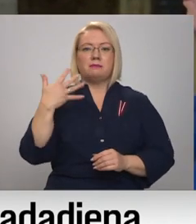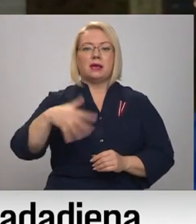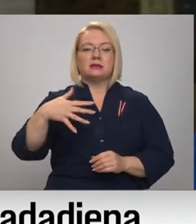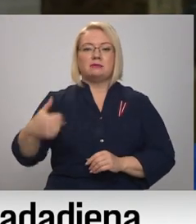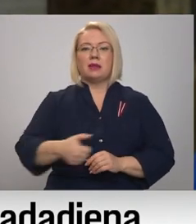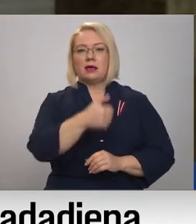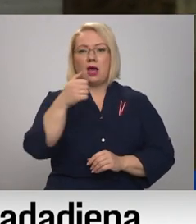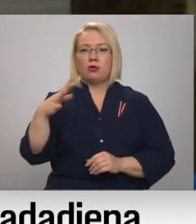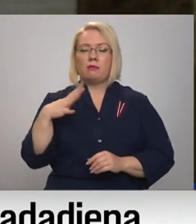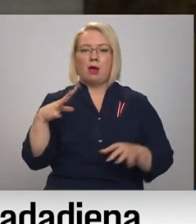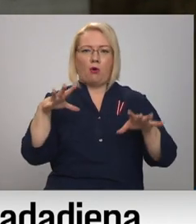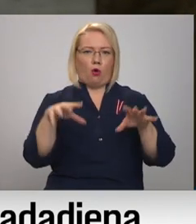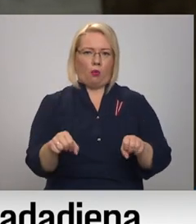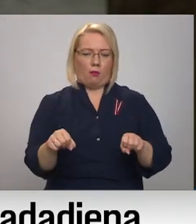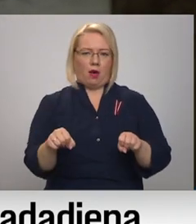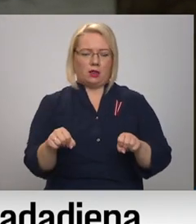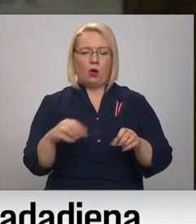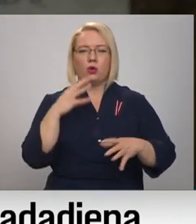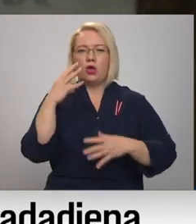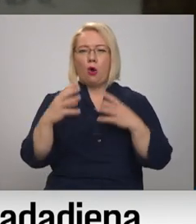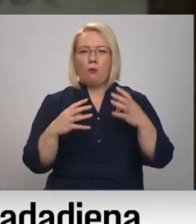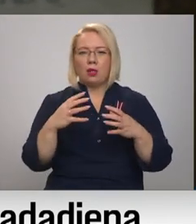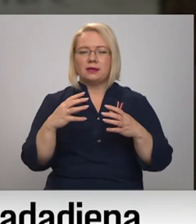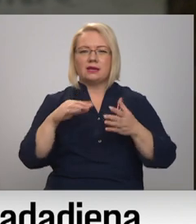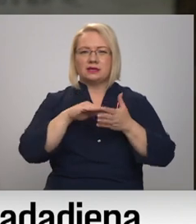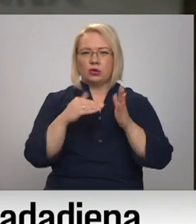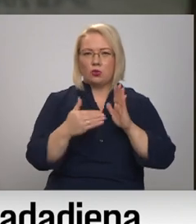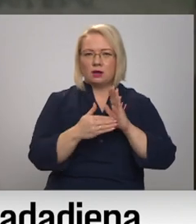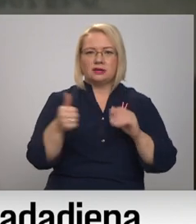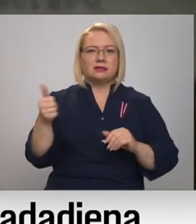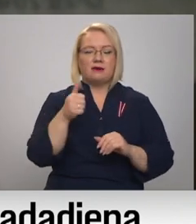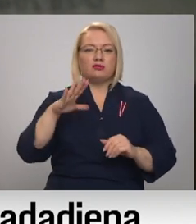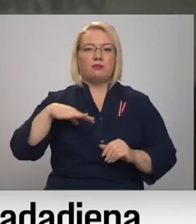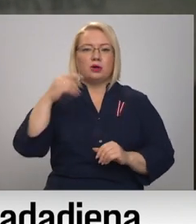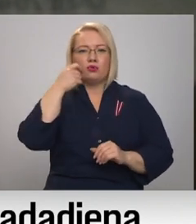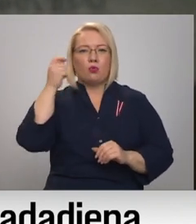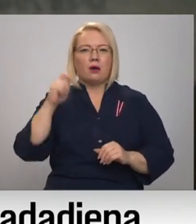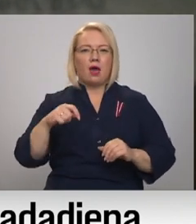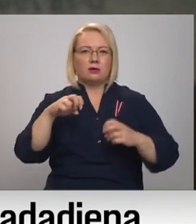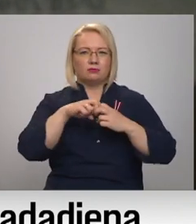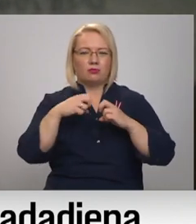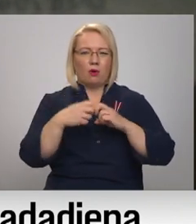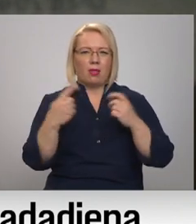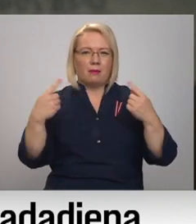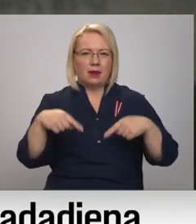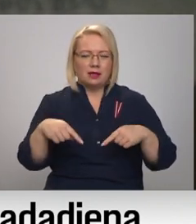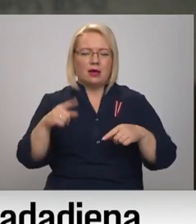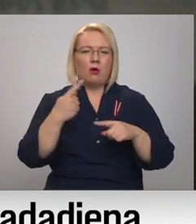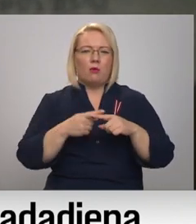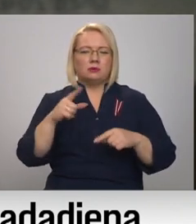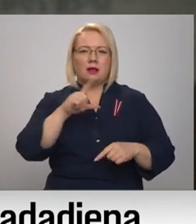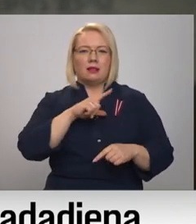50 gadus esam bijuši okupēti, un ģeopolitiskā situācija, sevišķi pēc Ukrainas krīzes, diktē Latvijai, ka